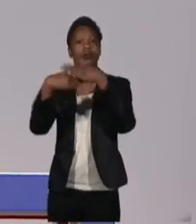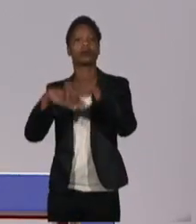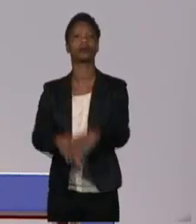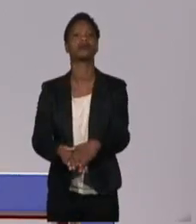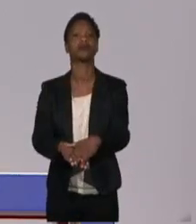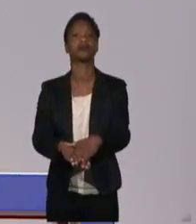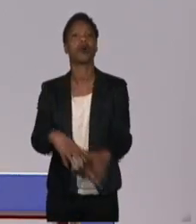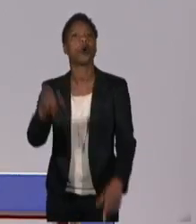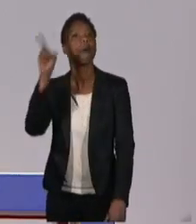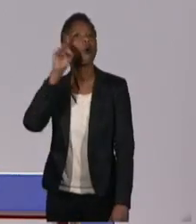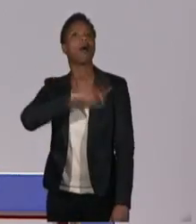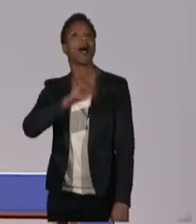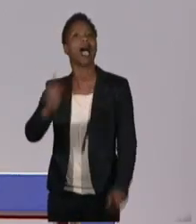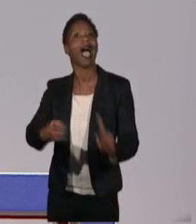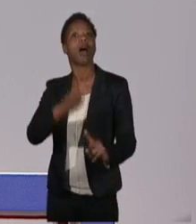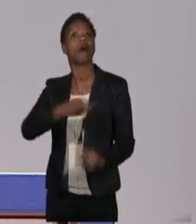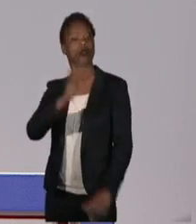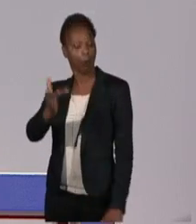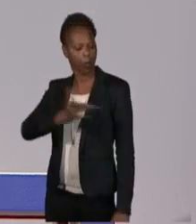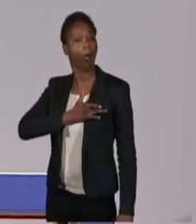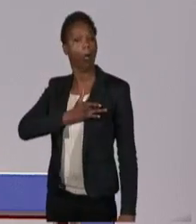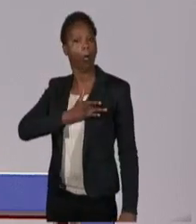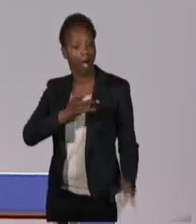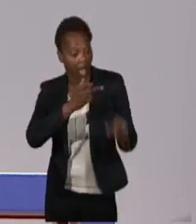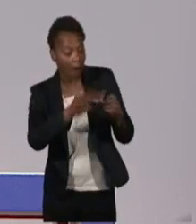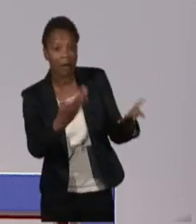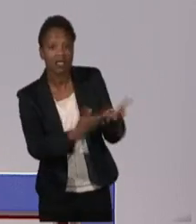Français de cœur et pas des Français de papier.